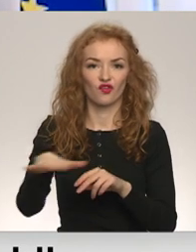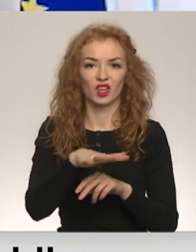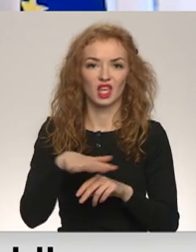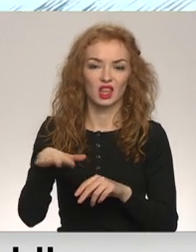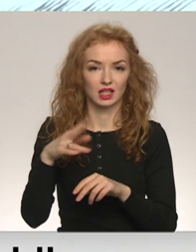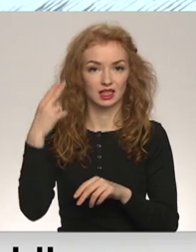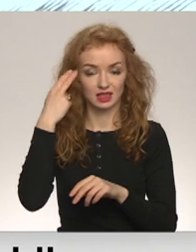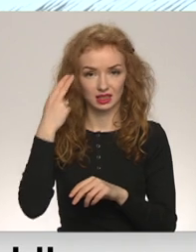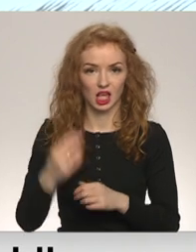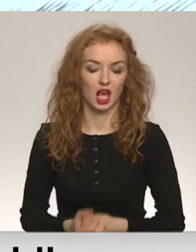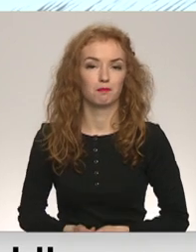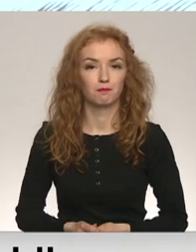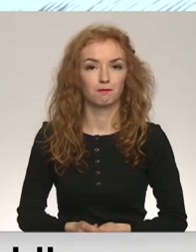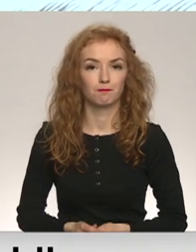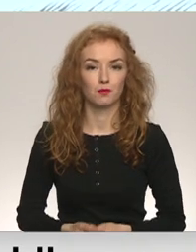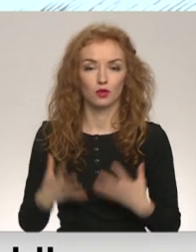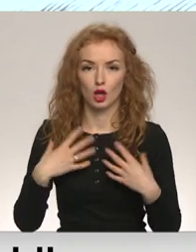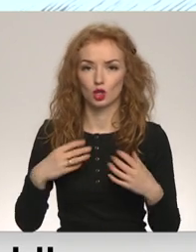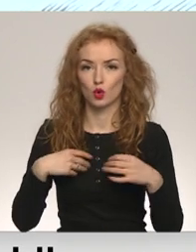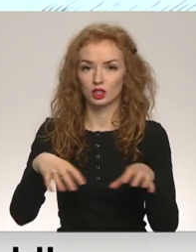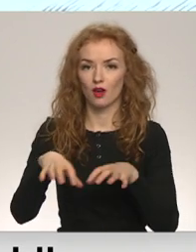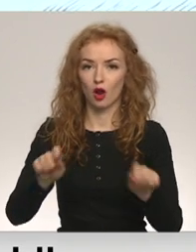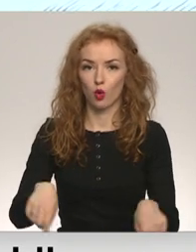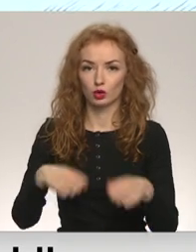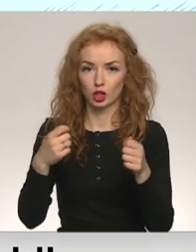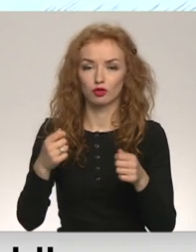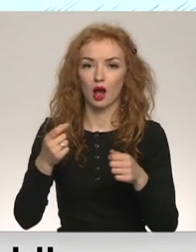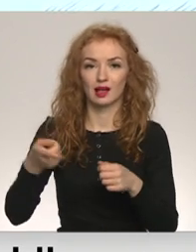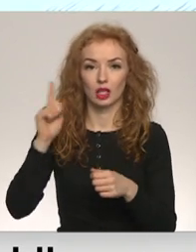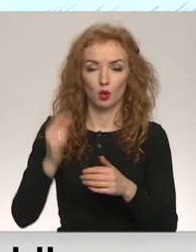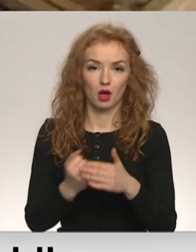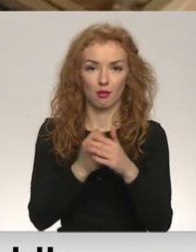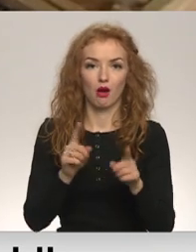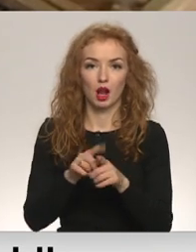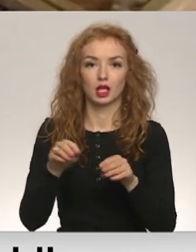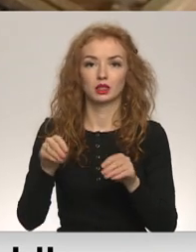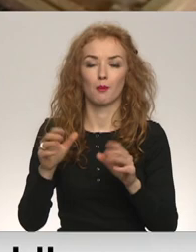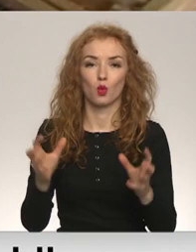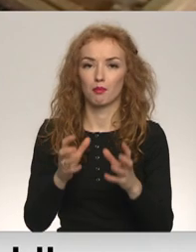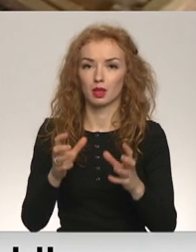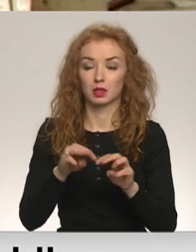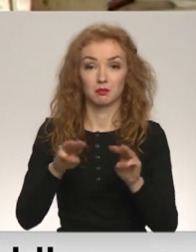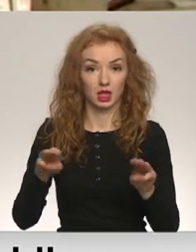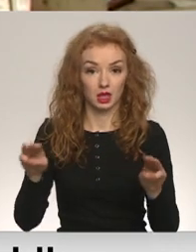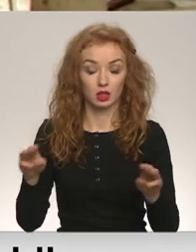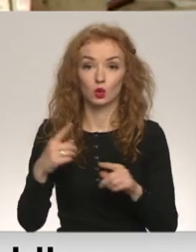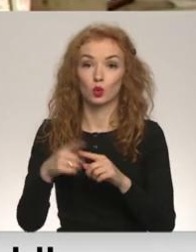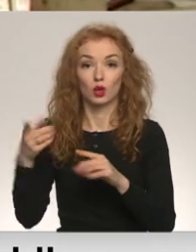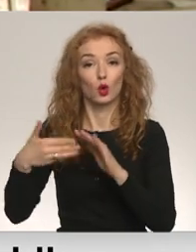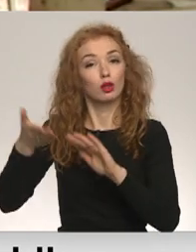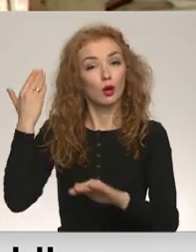būtiski paaugstinātiem vides riskiem. Kažogzvāra audzēšanas aizliegumu atbalsta arī Zemkopības ministrija, kas piedāvāja deputātiem to ieviest jau